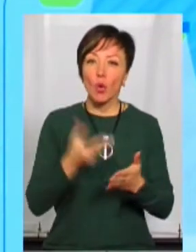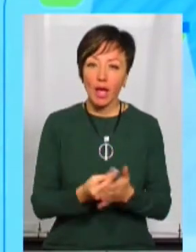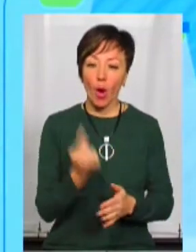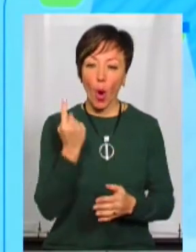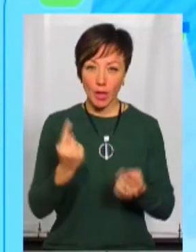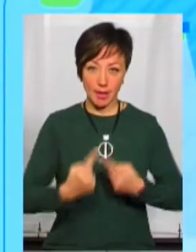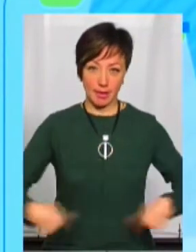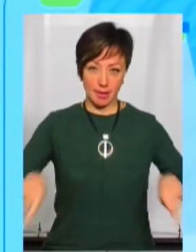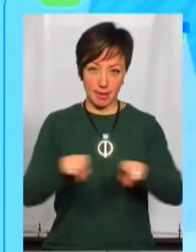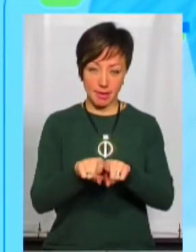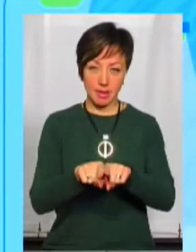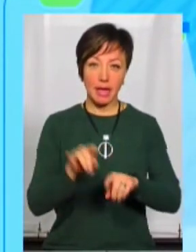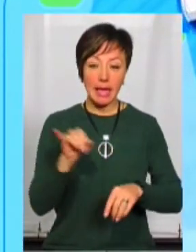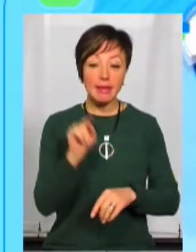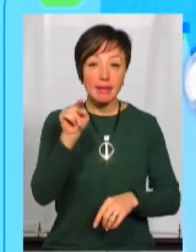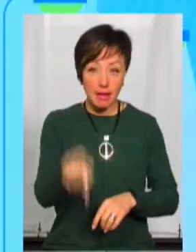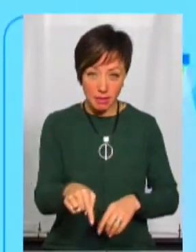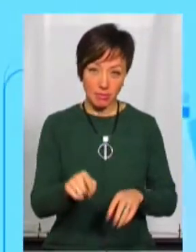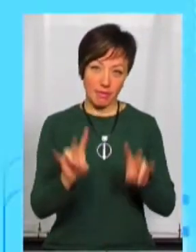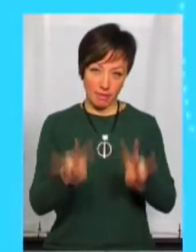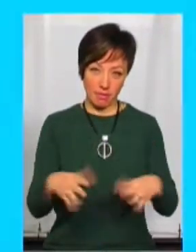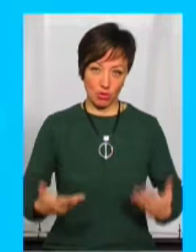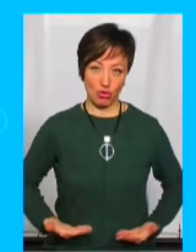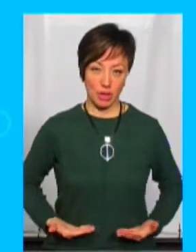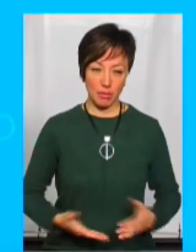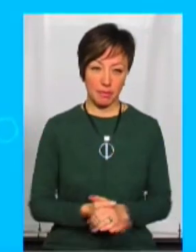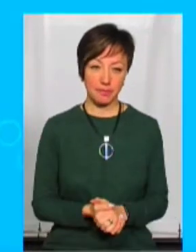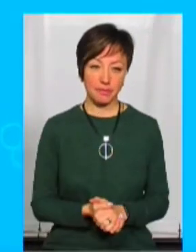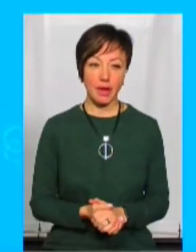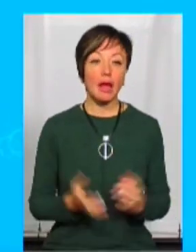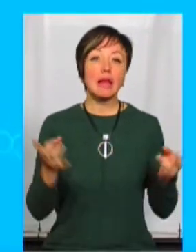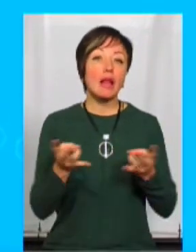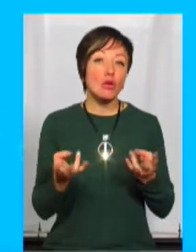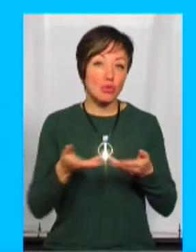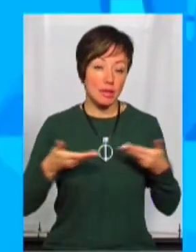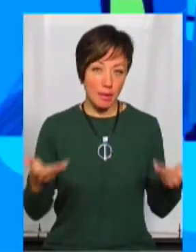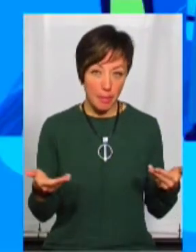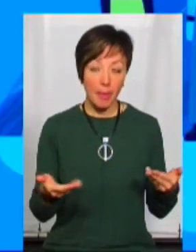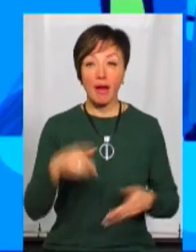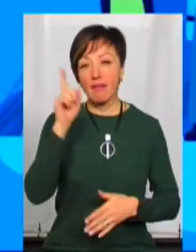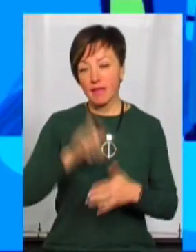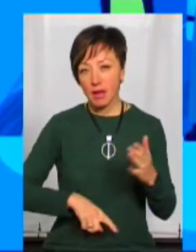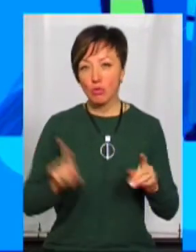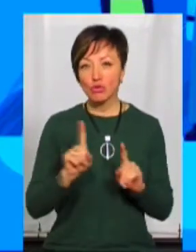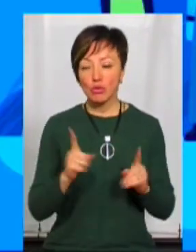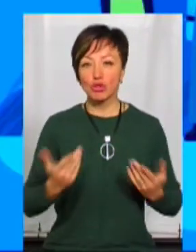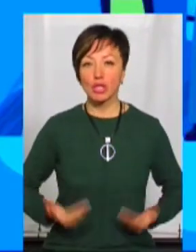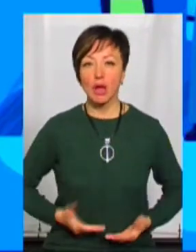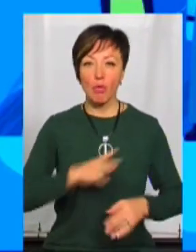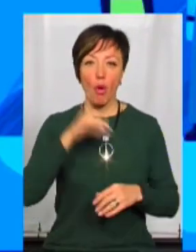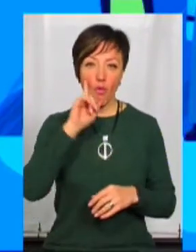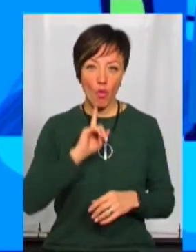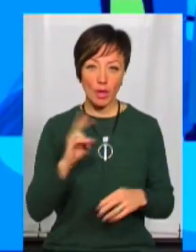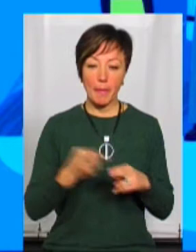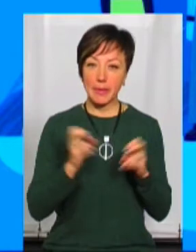одній дільниці. І на ній же ж і житиме. Для чого це нам? Ми віримо, що для того, аби життя було комфортним